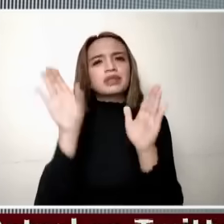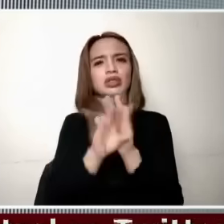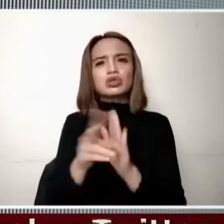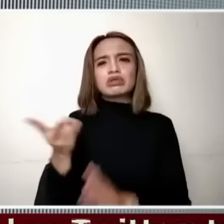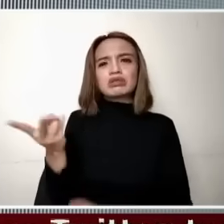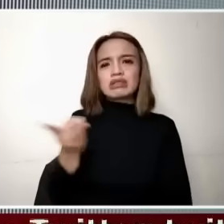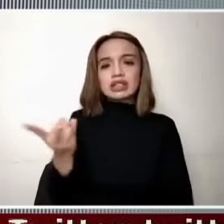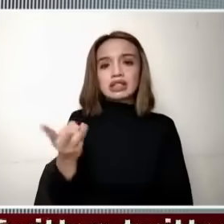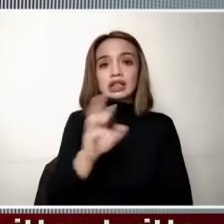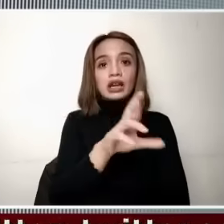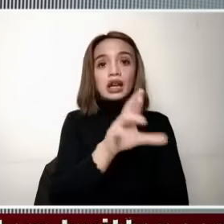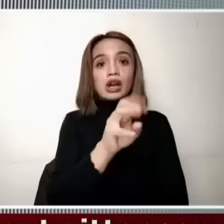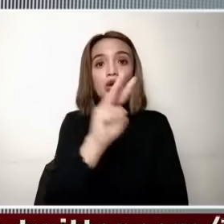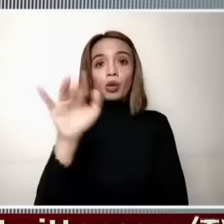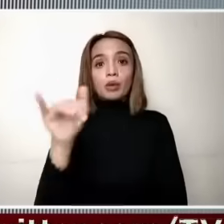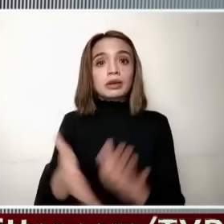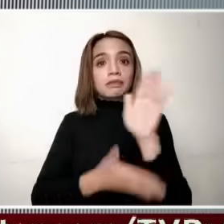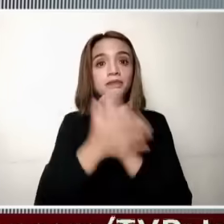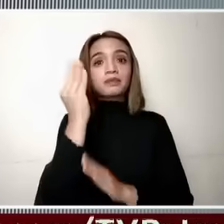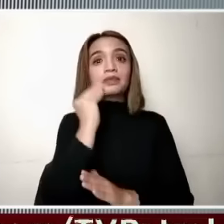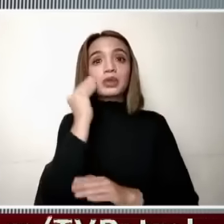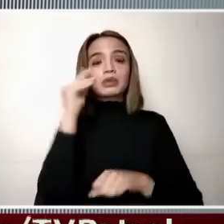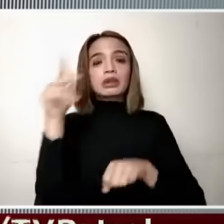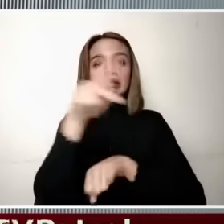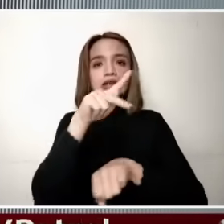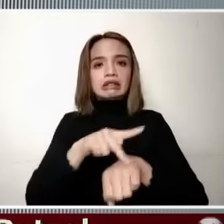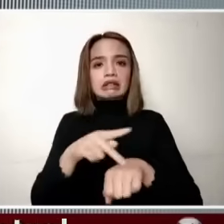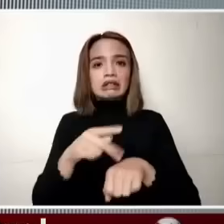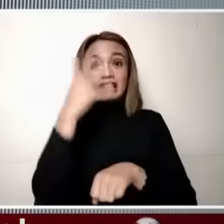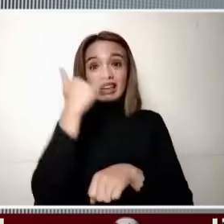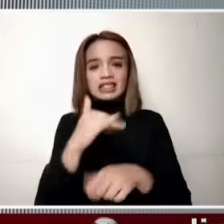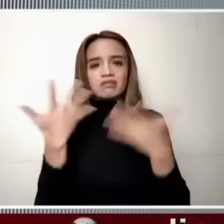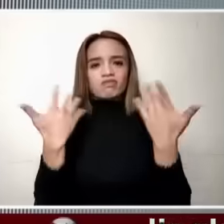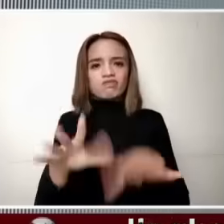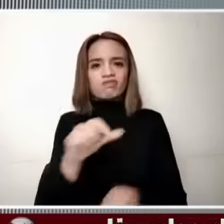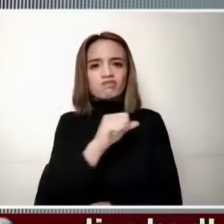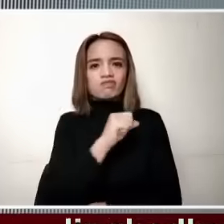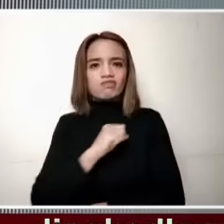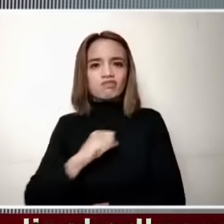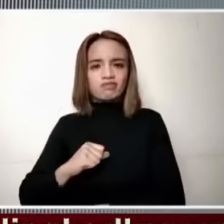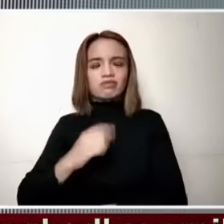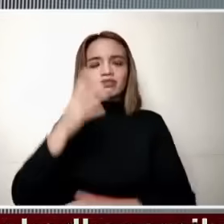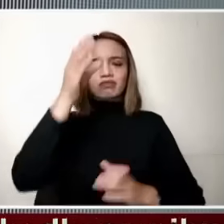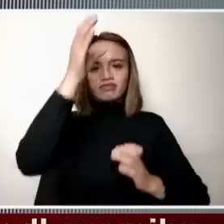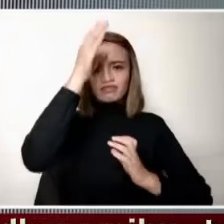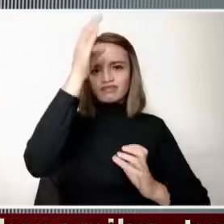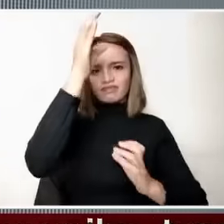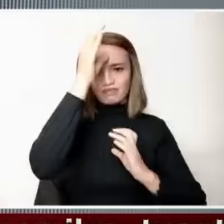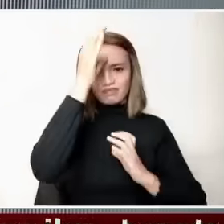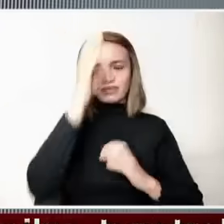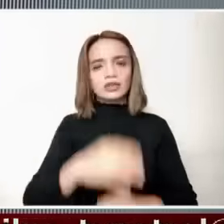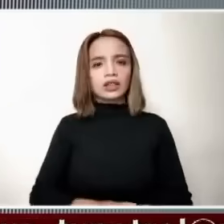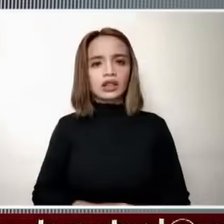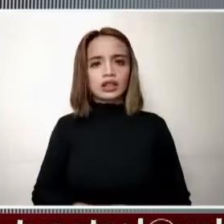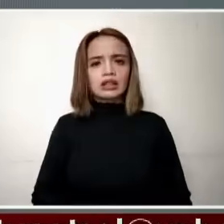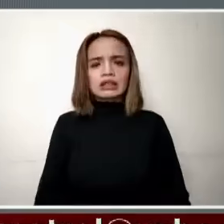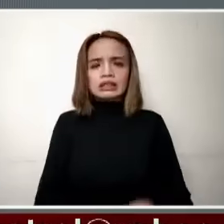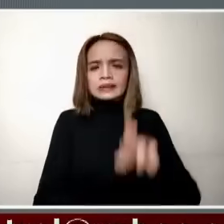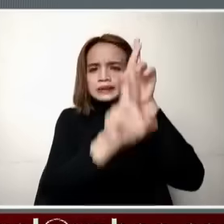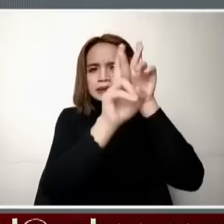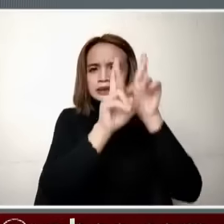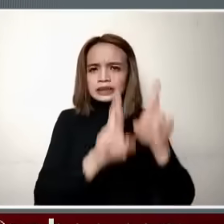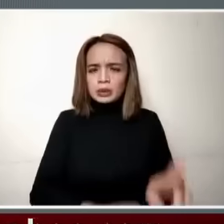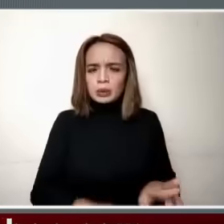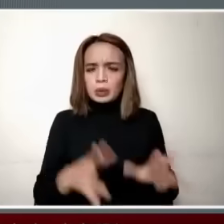si Romy sa Pilipinas at nagpapagaling mula ng maoperahan dahil sa kanser. Mataas ang respeto at paghanga ni Bullet